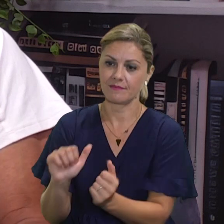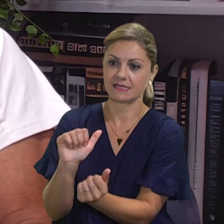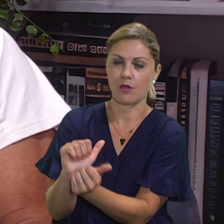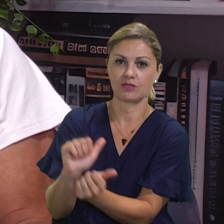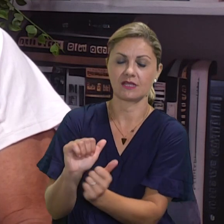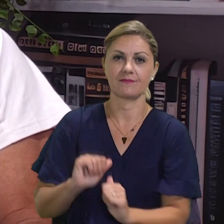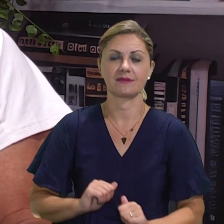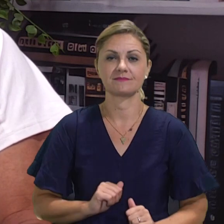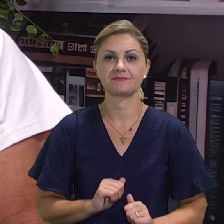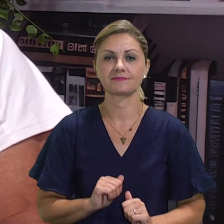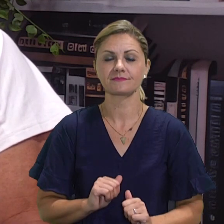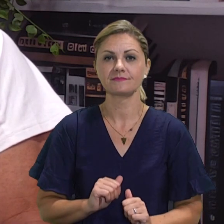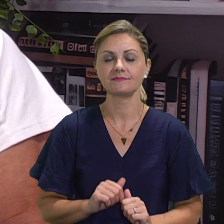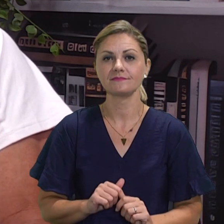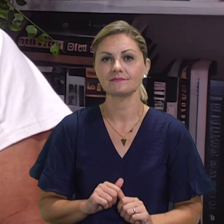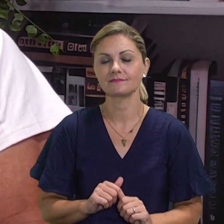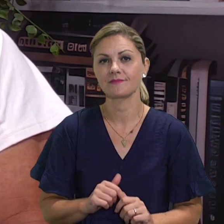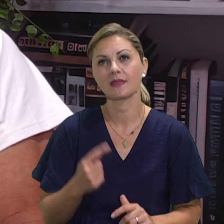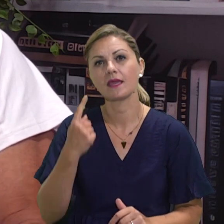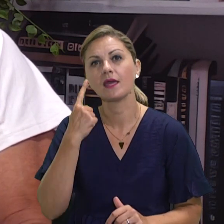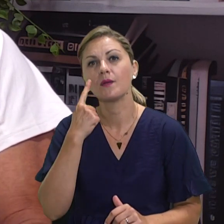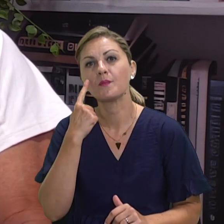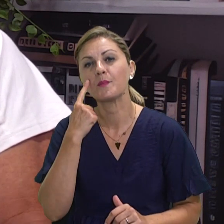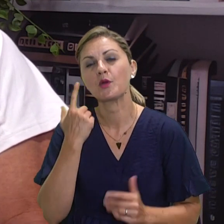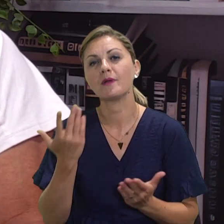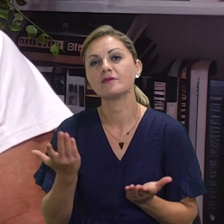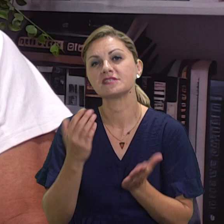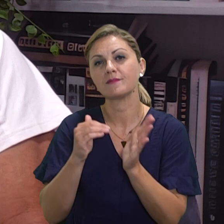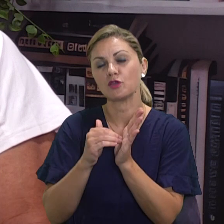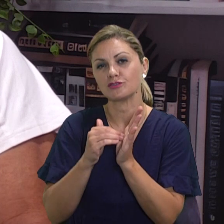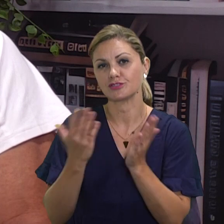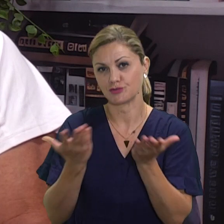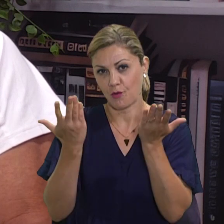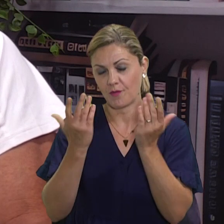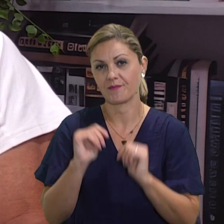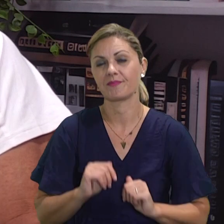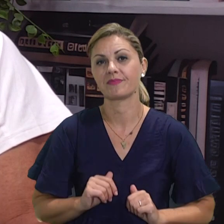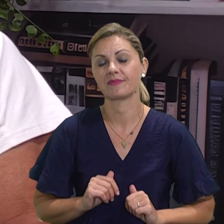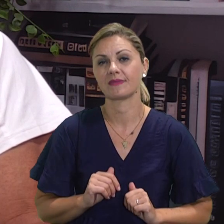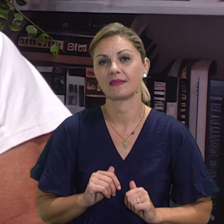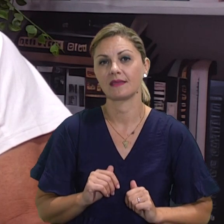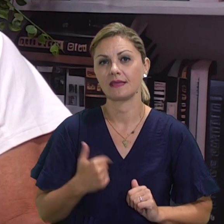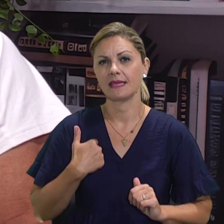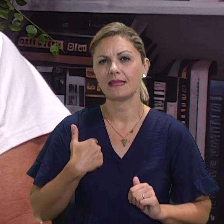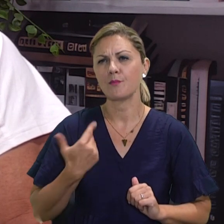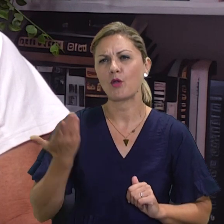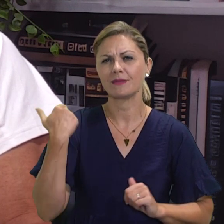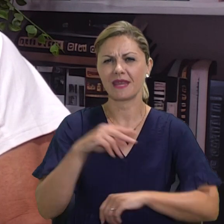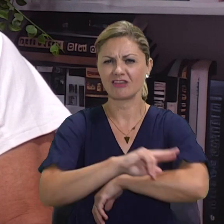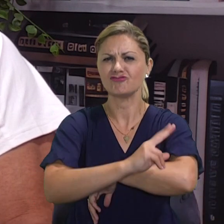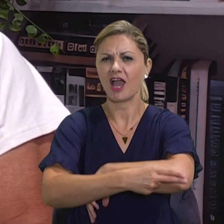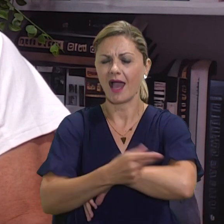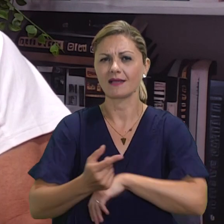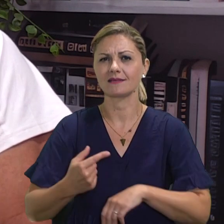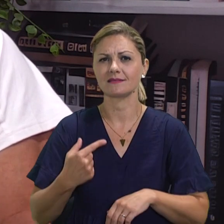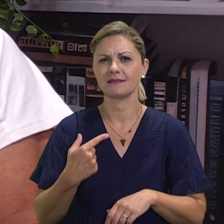Onda to je isto gotova knjiga, pokušao sam s ovim jednim mojim bivšim učenikom koji se bavi IT tehnologijom, obećao je da mu pošaljem